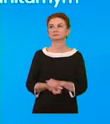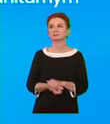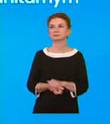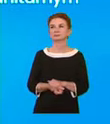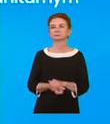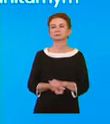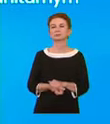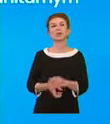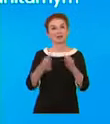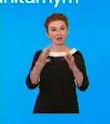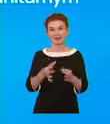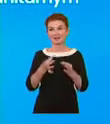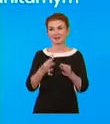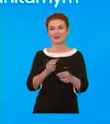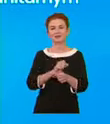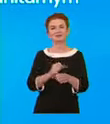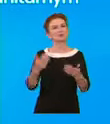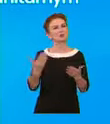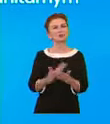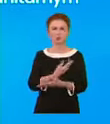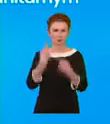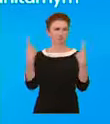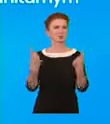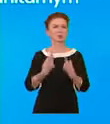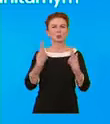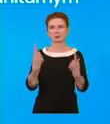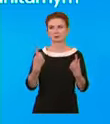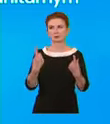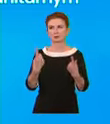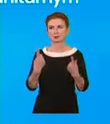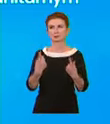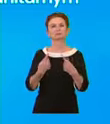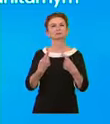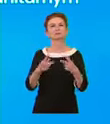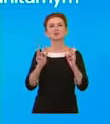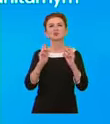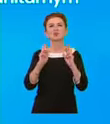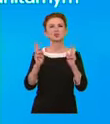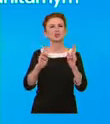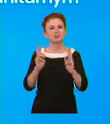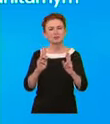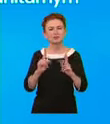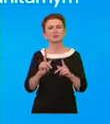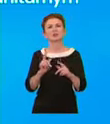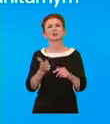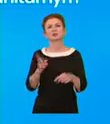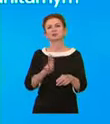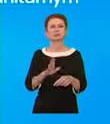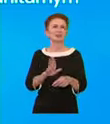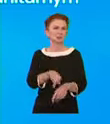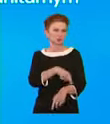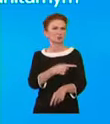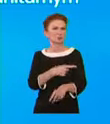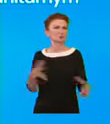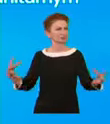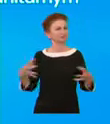Drodzy rodacy, znajdujemy się w zupełnie nowej rzeczywistości, rzeczywistości, która przez dłuższy czas pewnie będzie niestety z